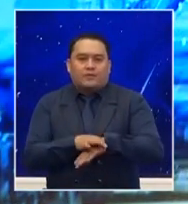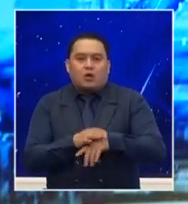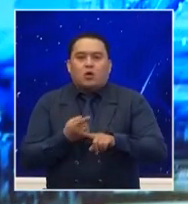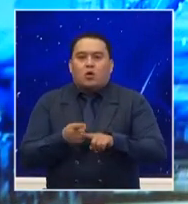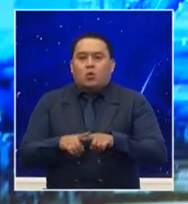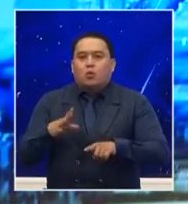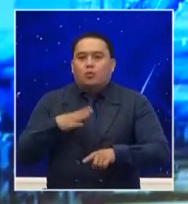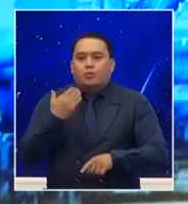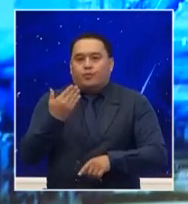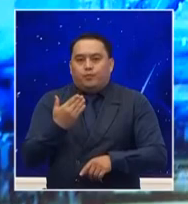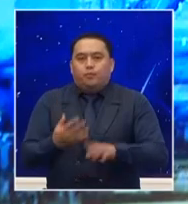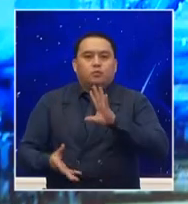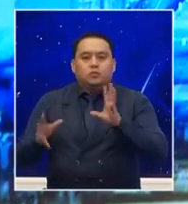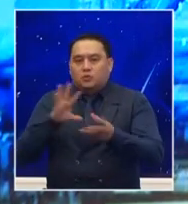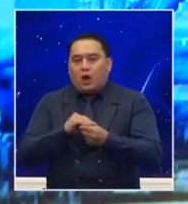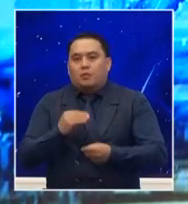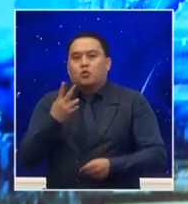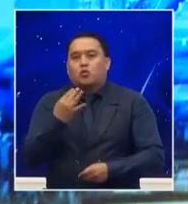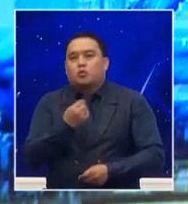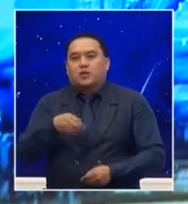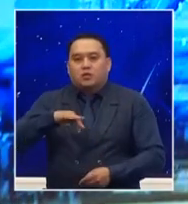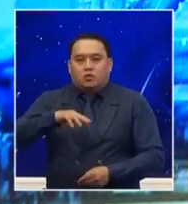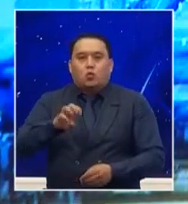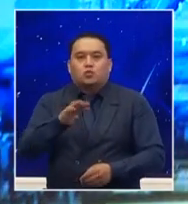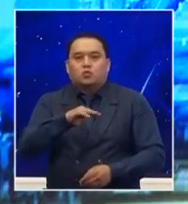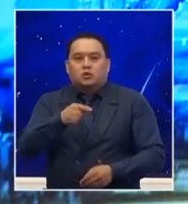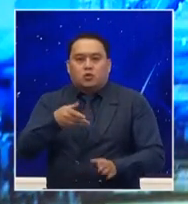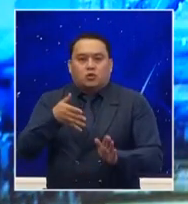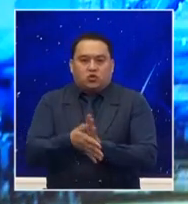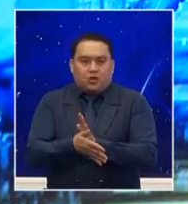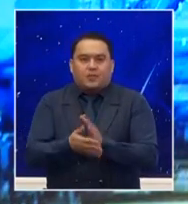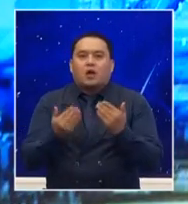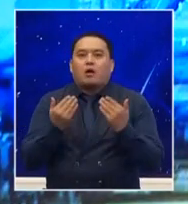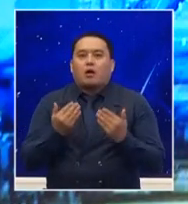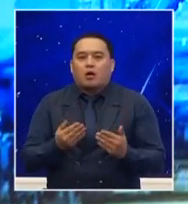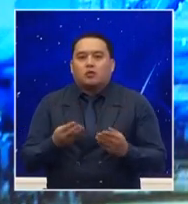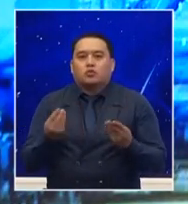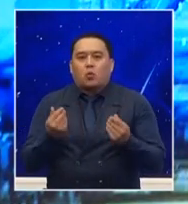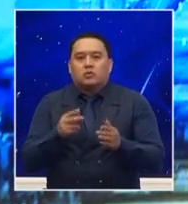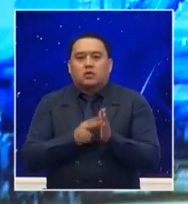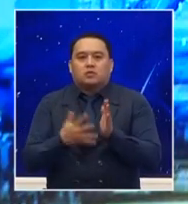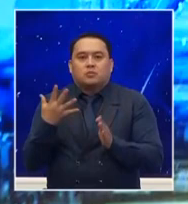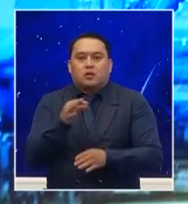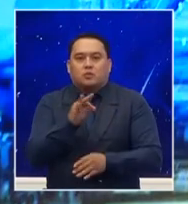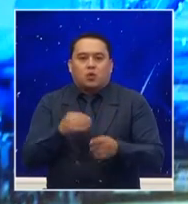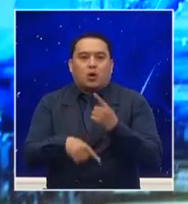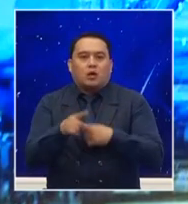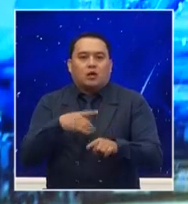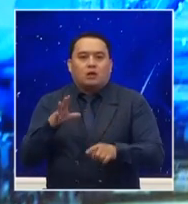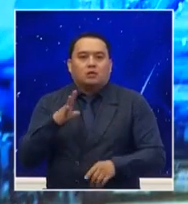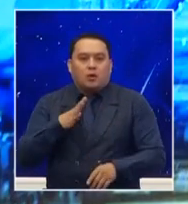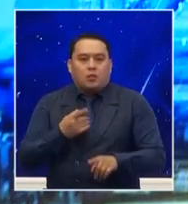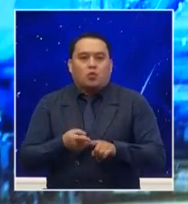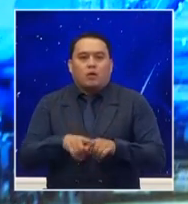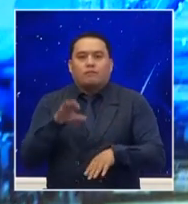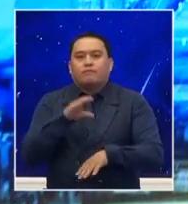ішінде бойынша жалпы шығын 4 миллиард 900 миллион теңге. Қазіргі уақытта бұл соманың 85% өтелген. Мұндай